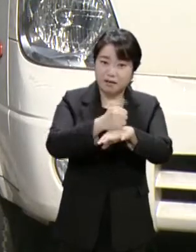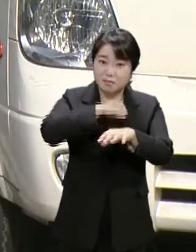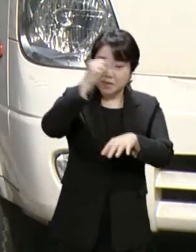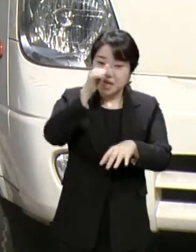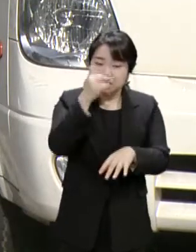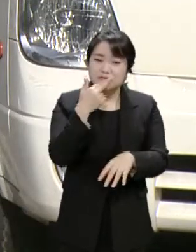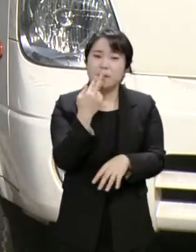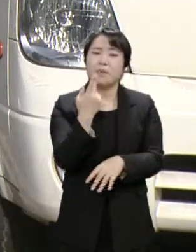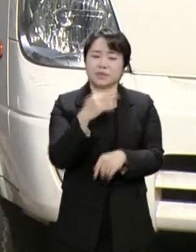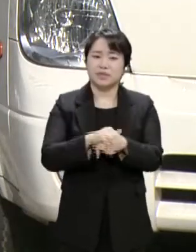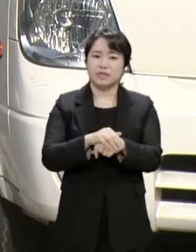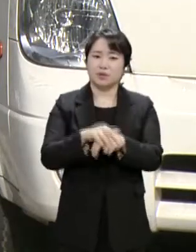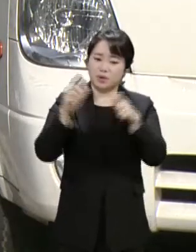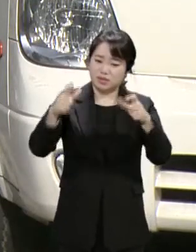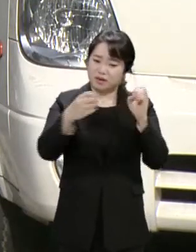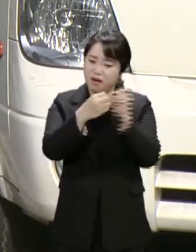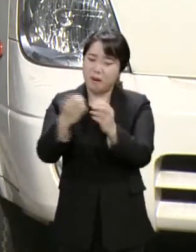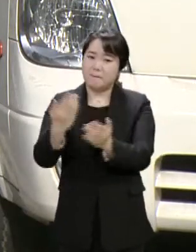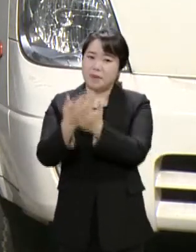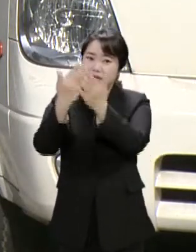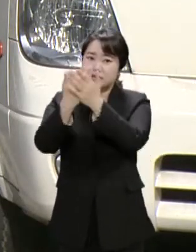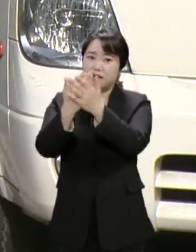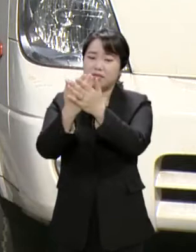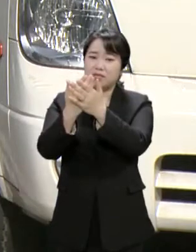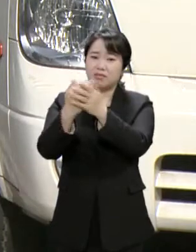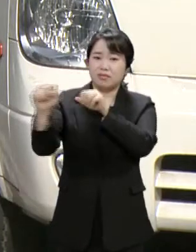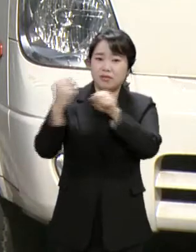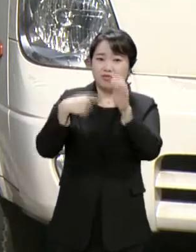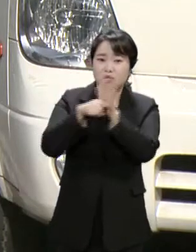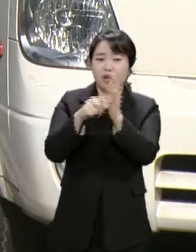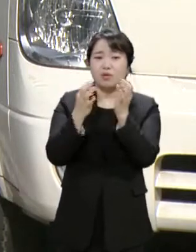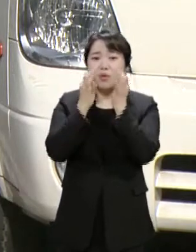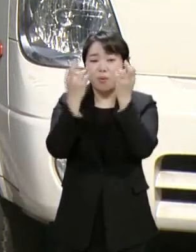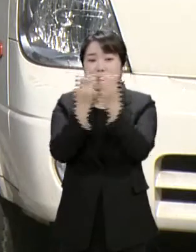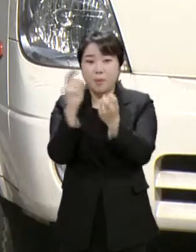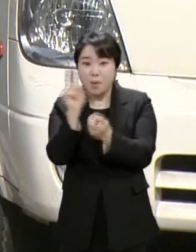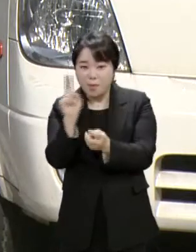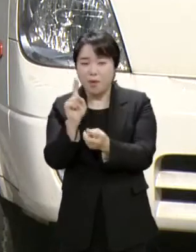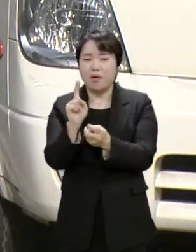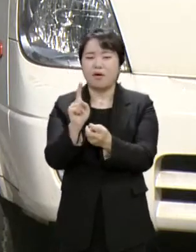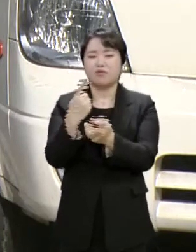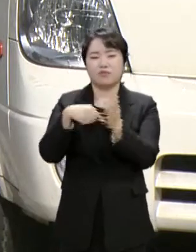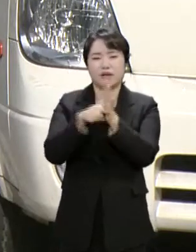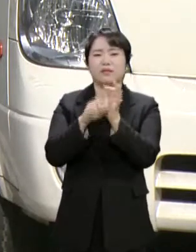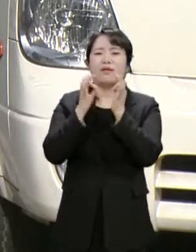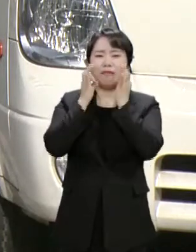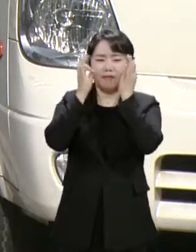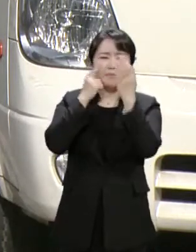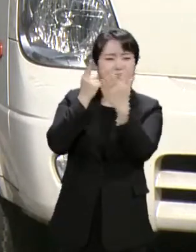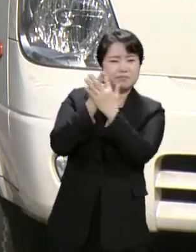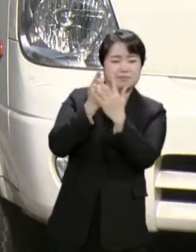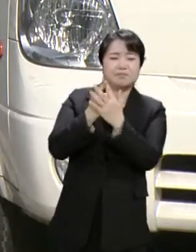가지고 지역 발전을 이끌 방안은 무엇인지 이에 대한 제대로 된 진단이 필요해